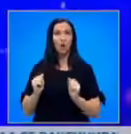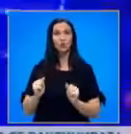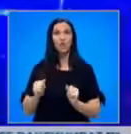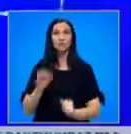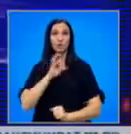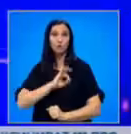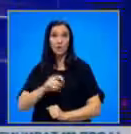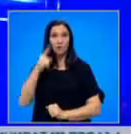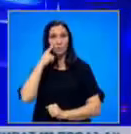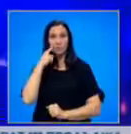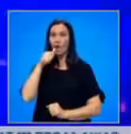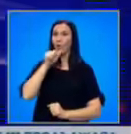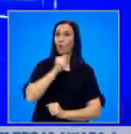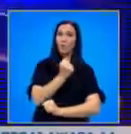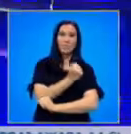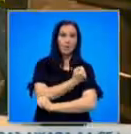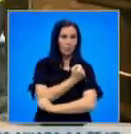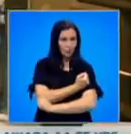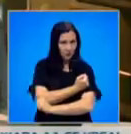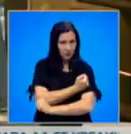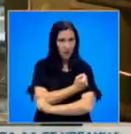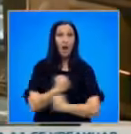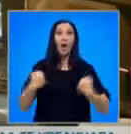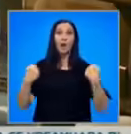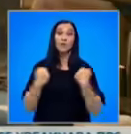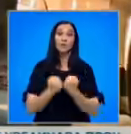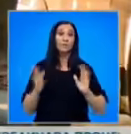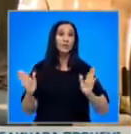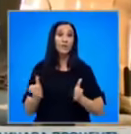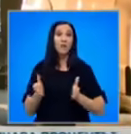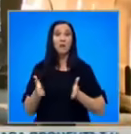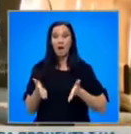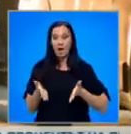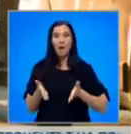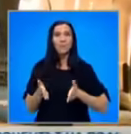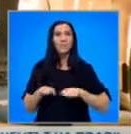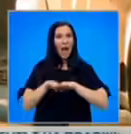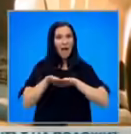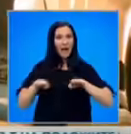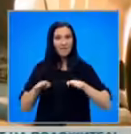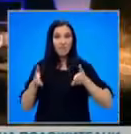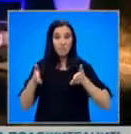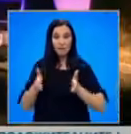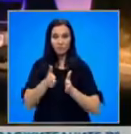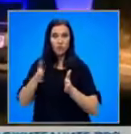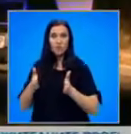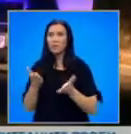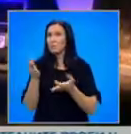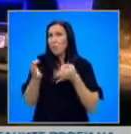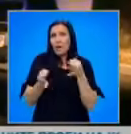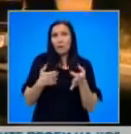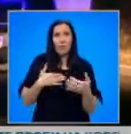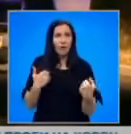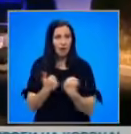Очакват се резултатите от пробите за алкохол и наркотици. Катастрофата е станала на равен и прав участък, където рядко стават пътни